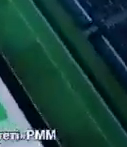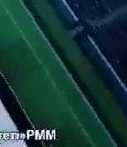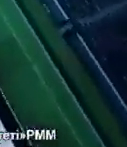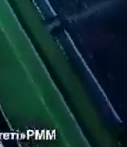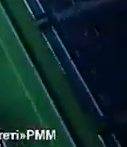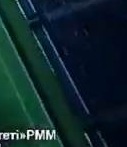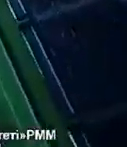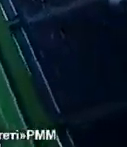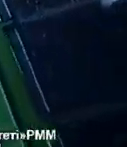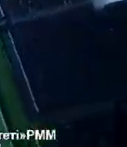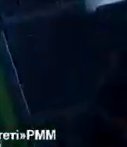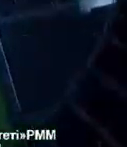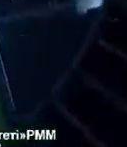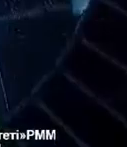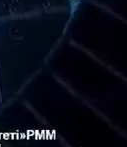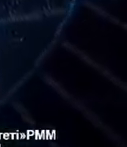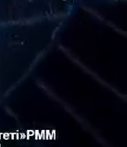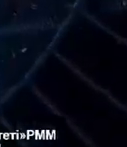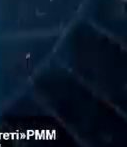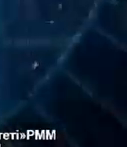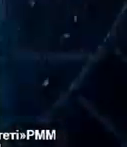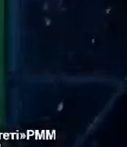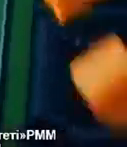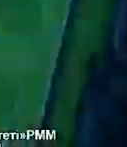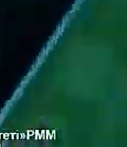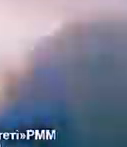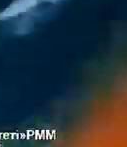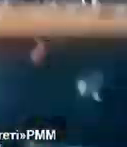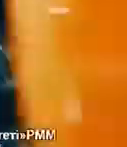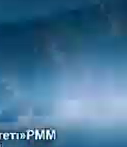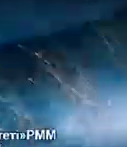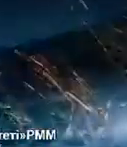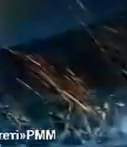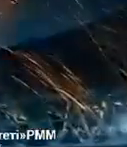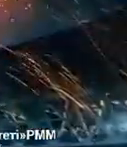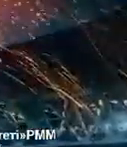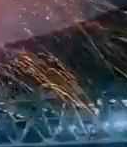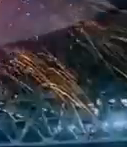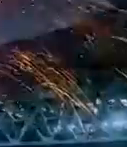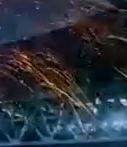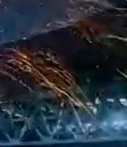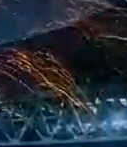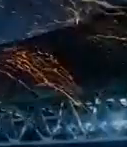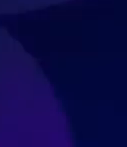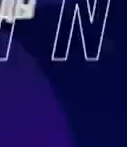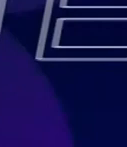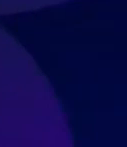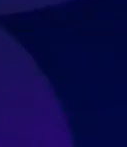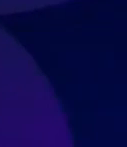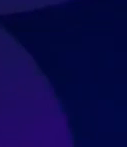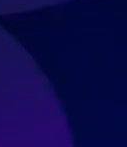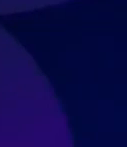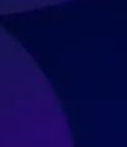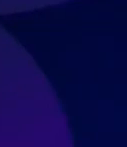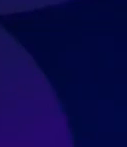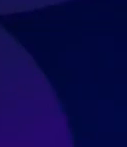алыңыз. 5 матчтың нәтижесін таңдаңыз. Және 5 миллион сіздікі болуы мүмкін. Инлайн